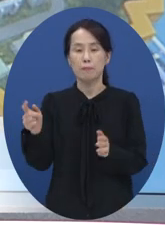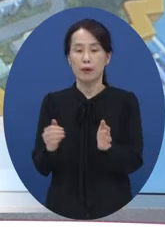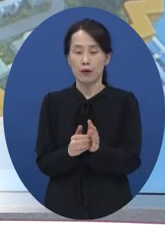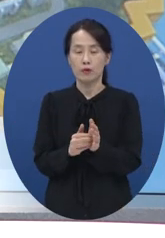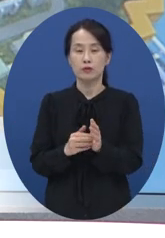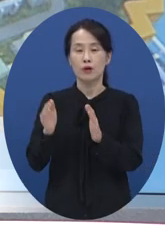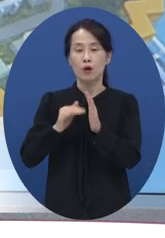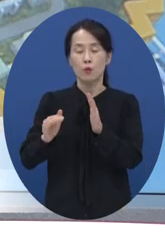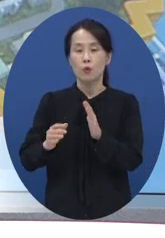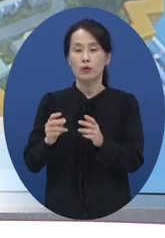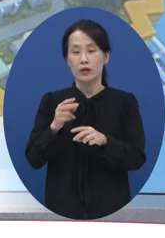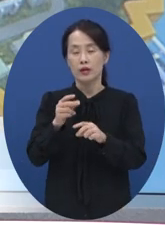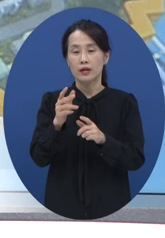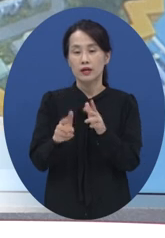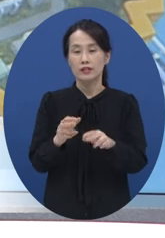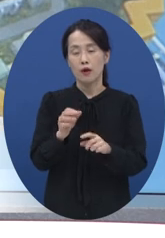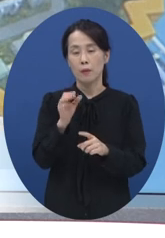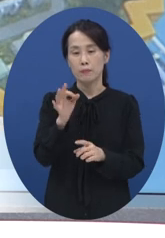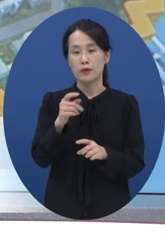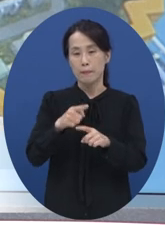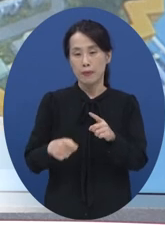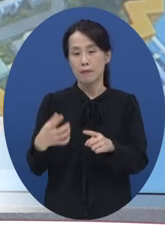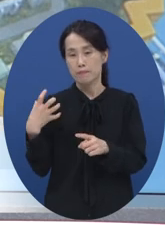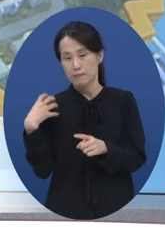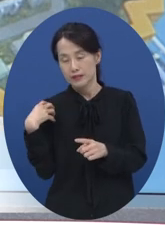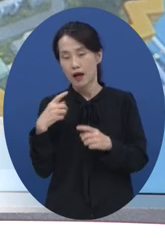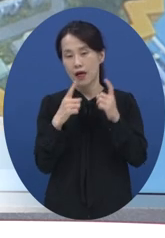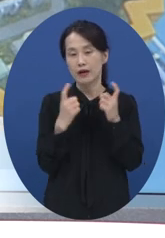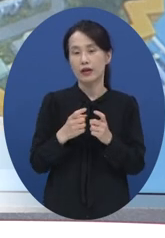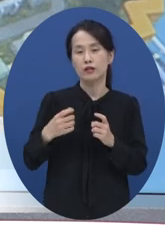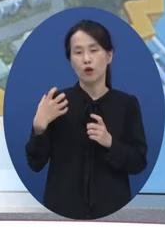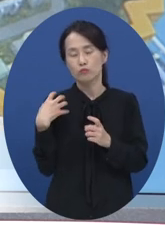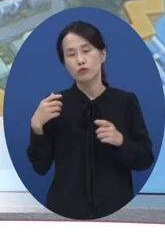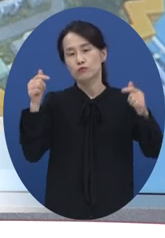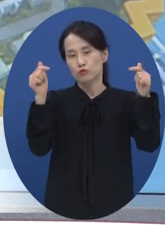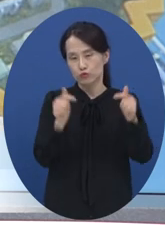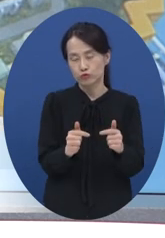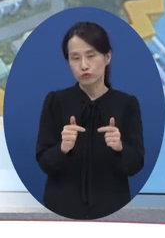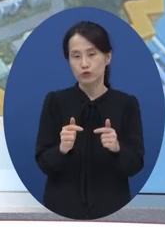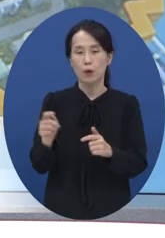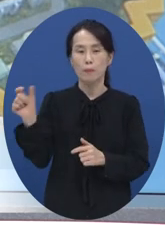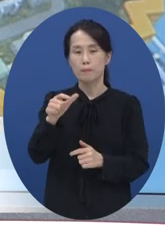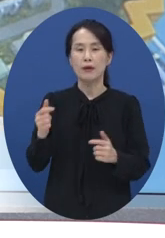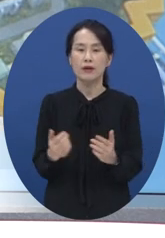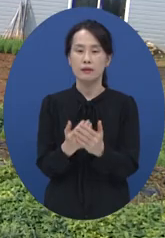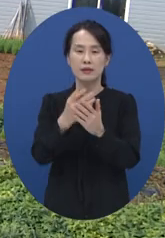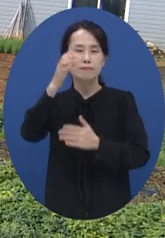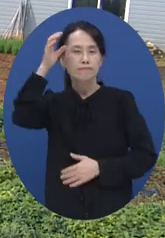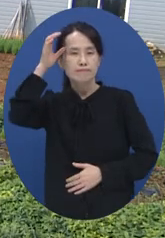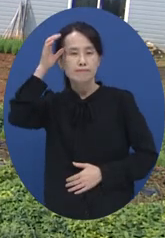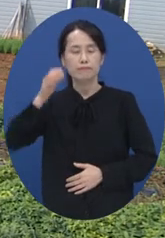반일 부담 함으로써 민간 투자 부담을 줄여 수신에 탄력이 붙을 것으로 기대를 모읍니다